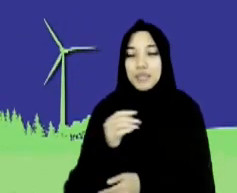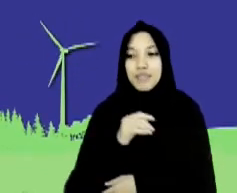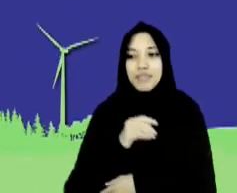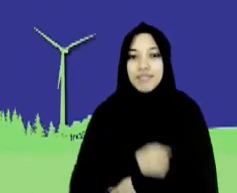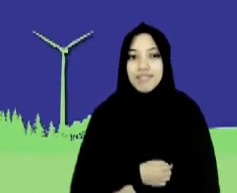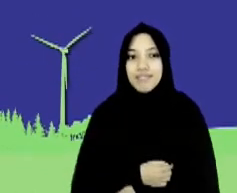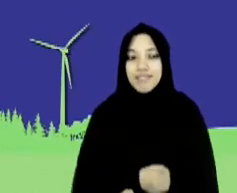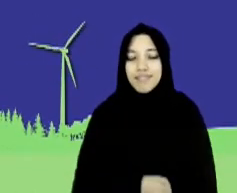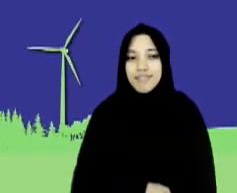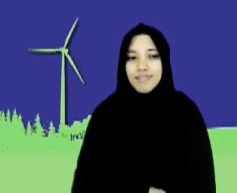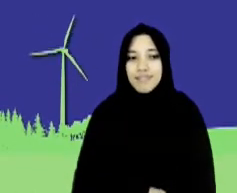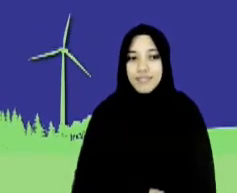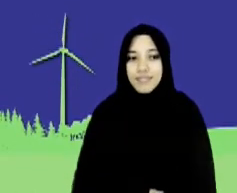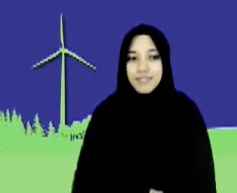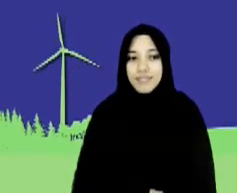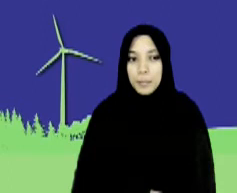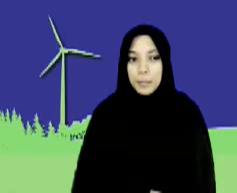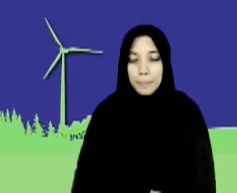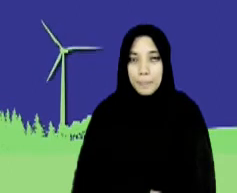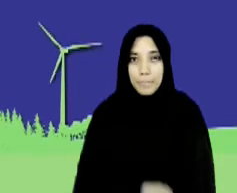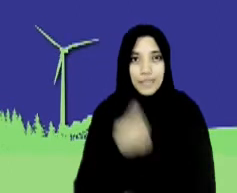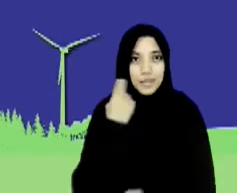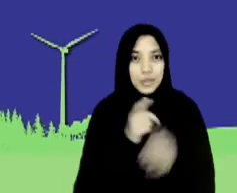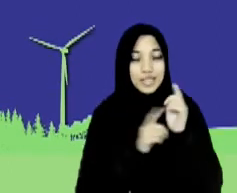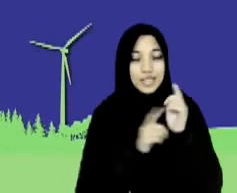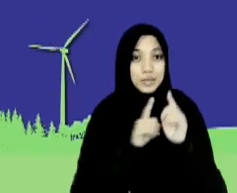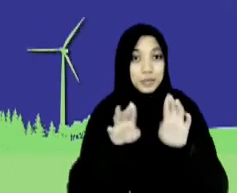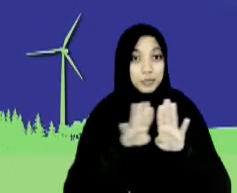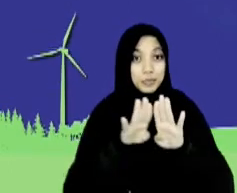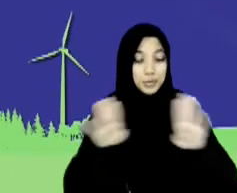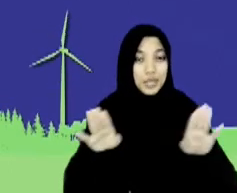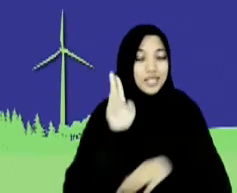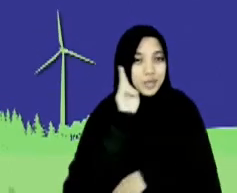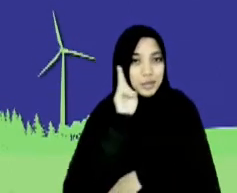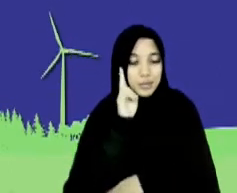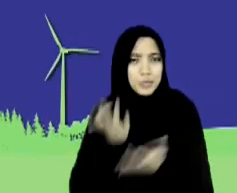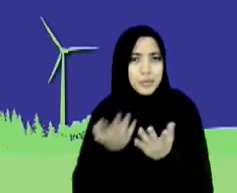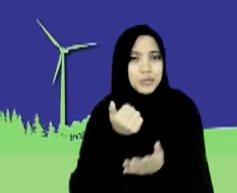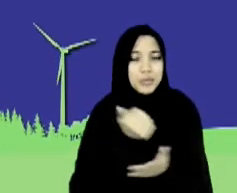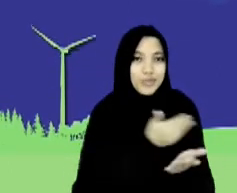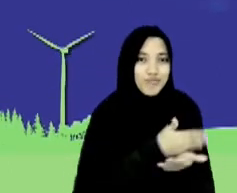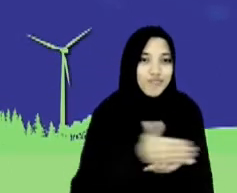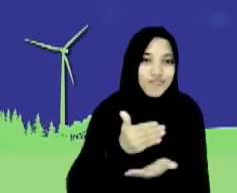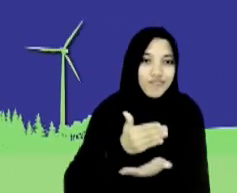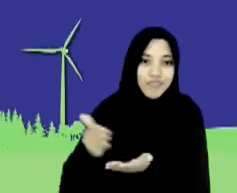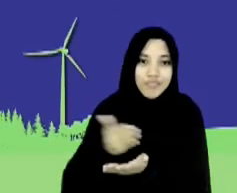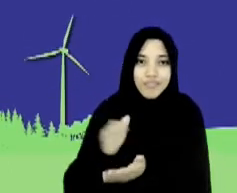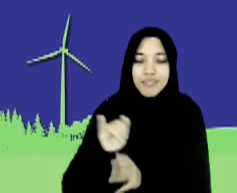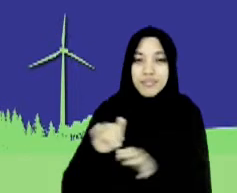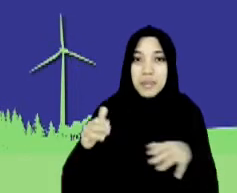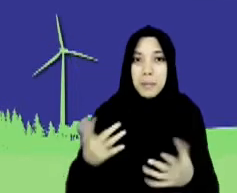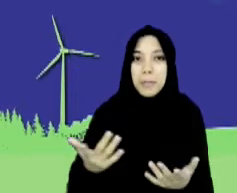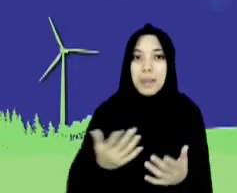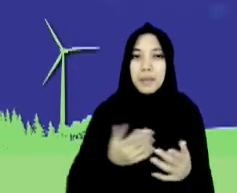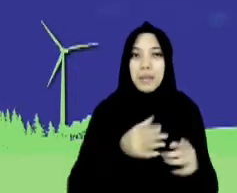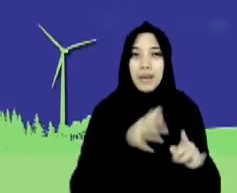apa E sebagai ee diskusi pembuka mungkin Ibu ee bisa men-sharing eh Apa yang melatar